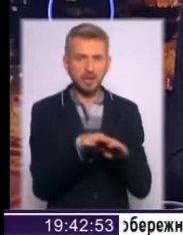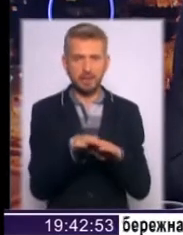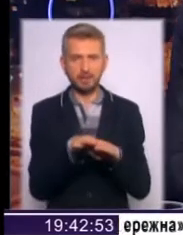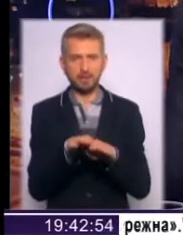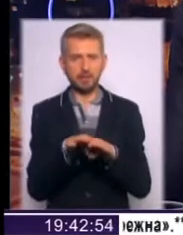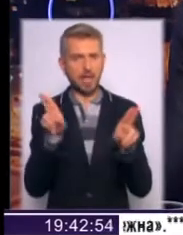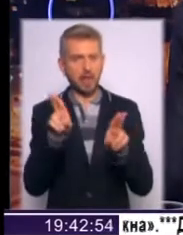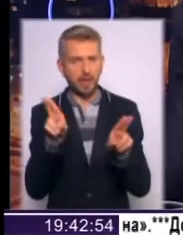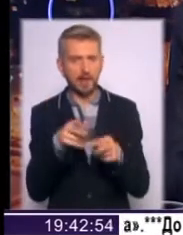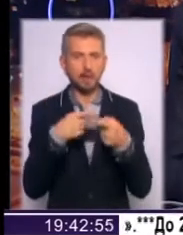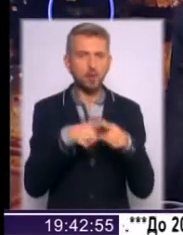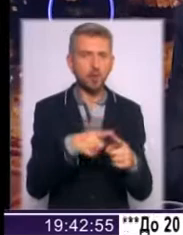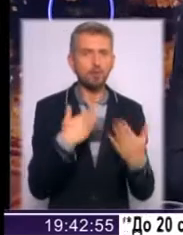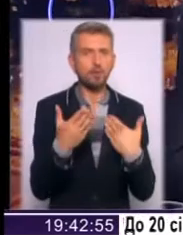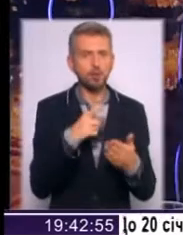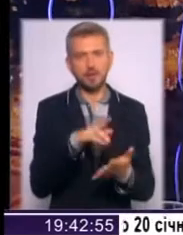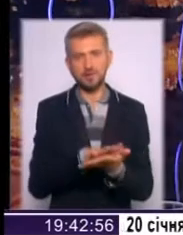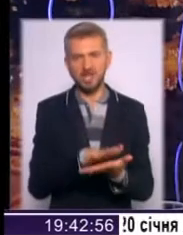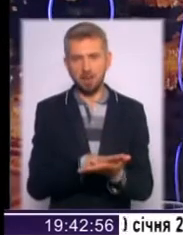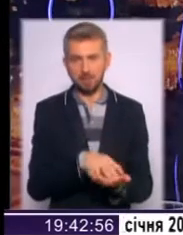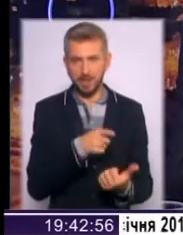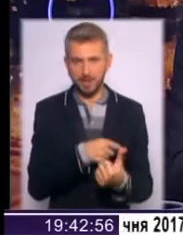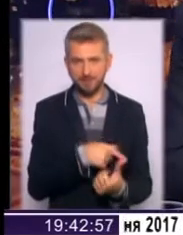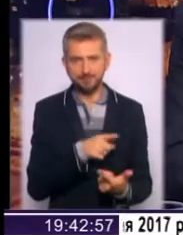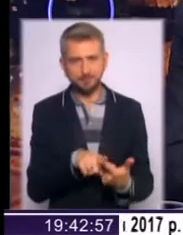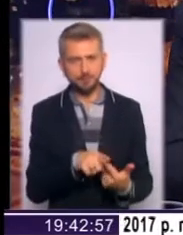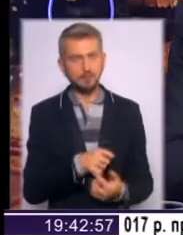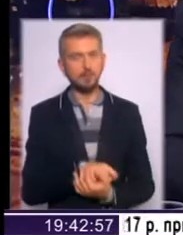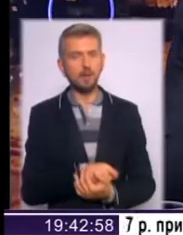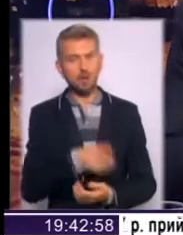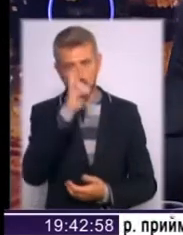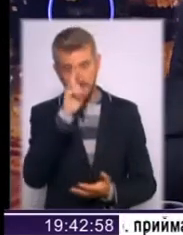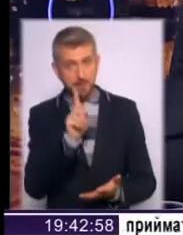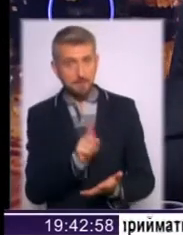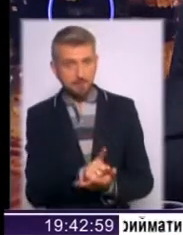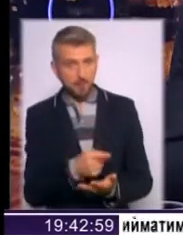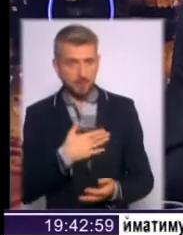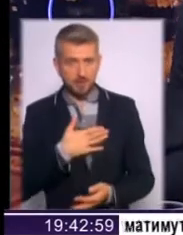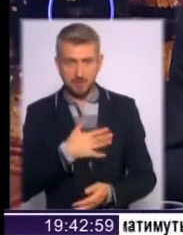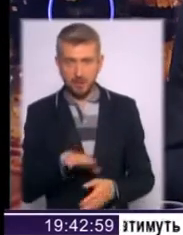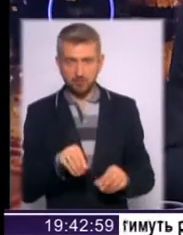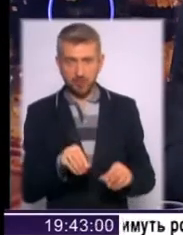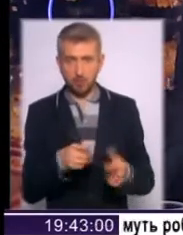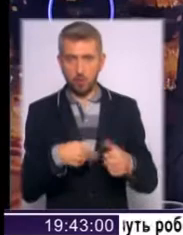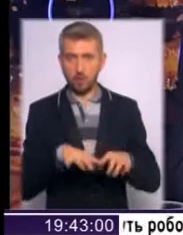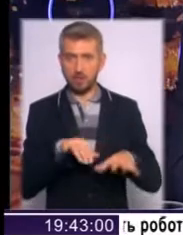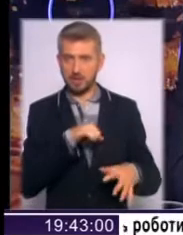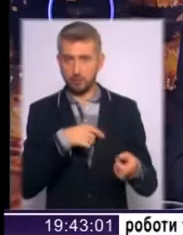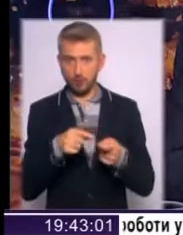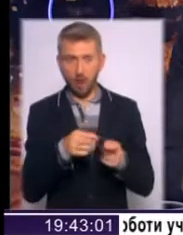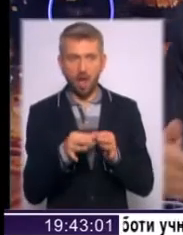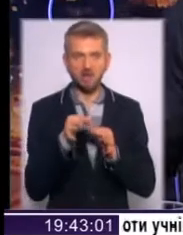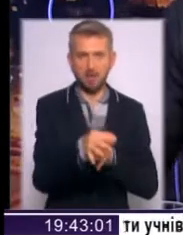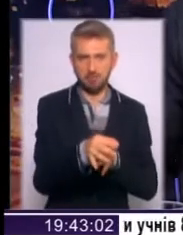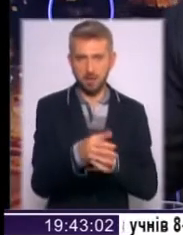технологію поводження з твердими побутовими відходами. Це раз. Так, по-друге, так. Держава має, оскільки це не наші землі, органу місцевого самоврядування, а за межами населених